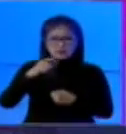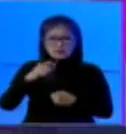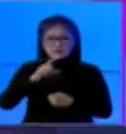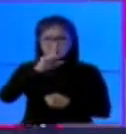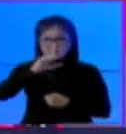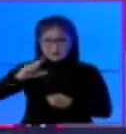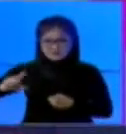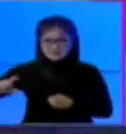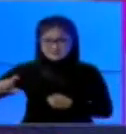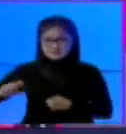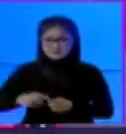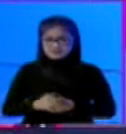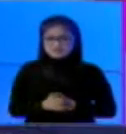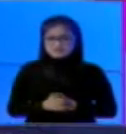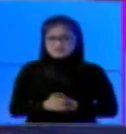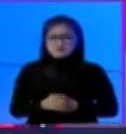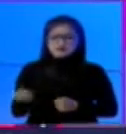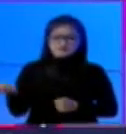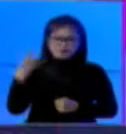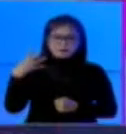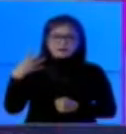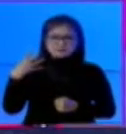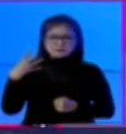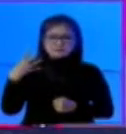kemudian menginformasikan bahwa